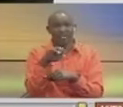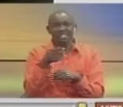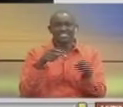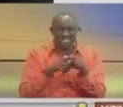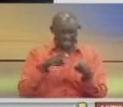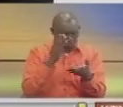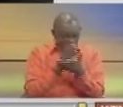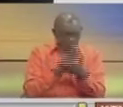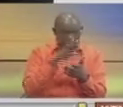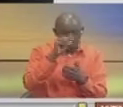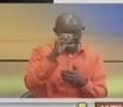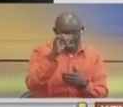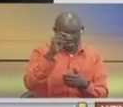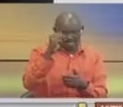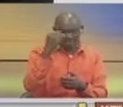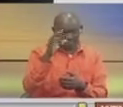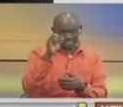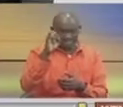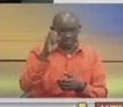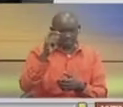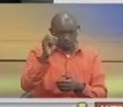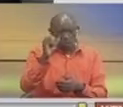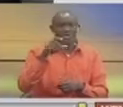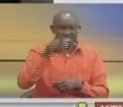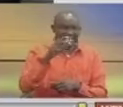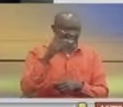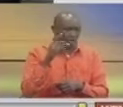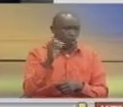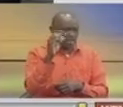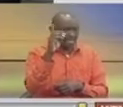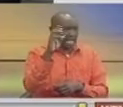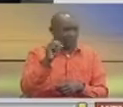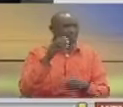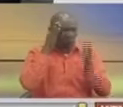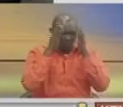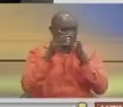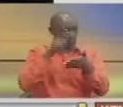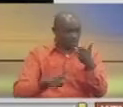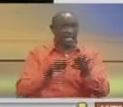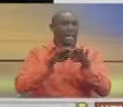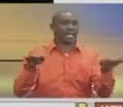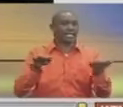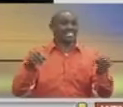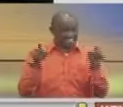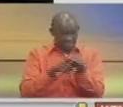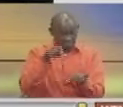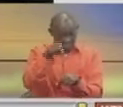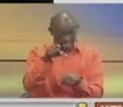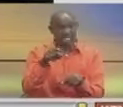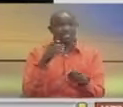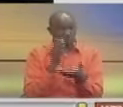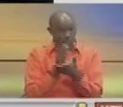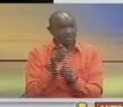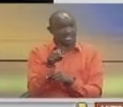manifesto ya ODM ililipa kipaumbele swala la ardhi na kuwa kupitia William Ruto ambaye alikuwa ngome ya chama hicho eneo la